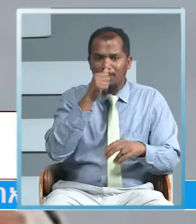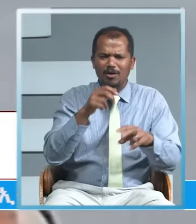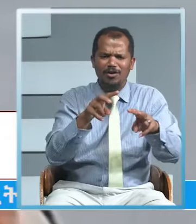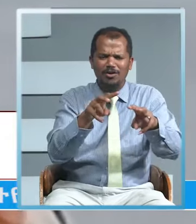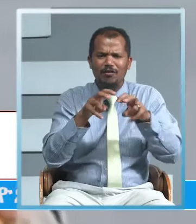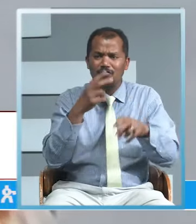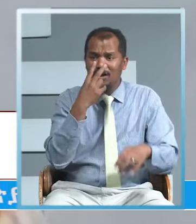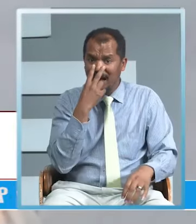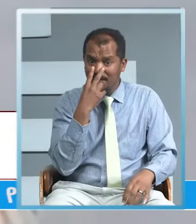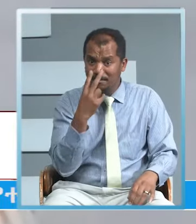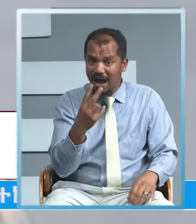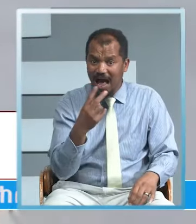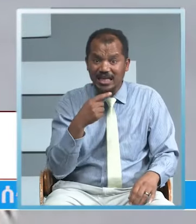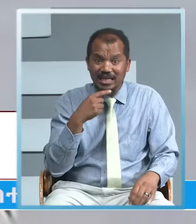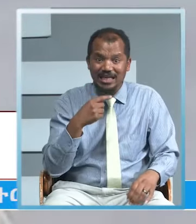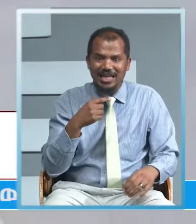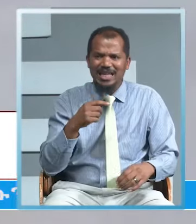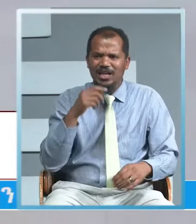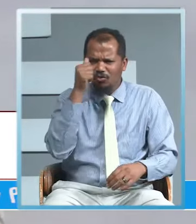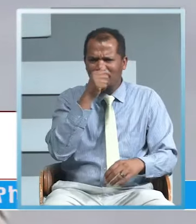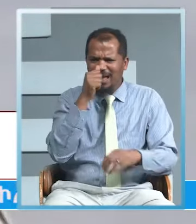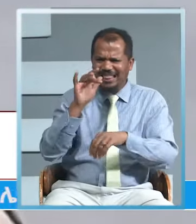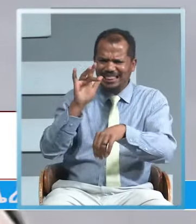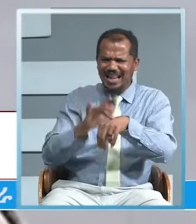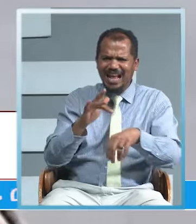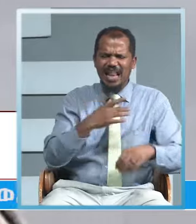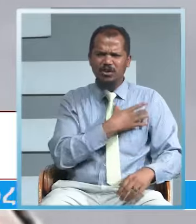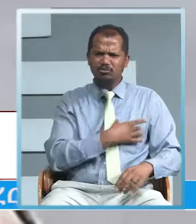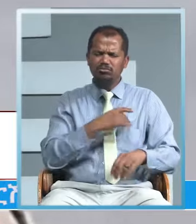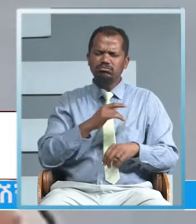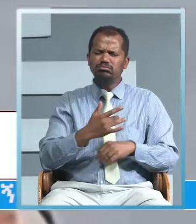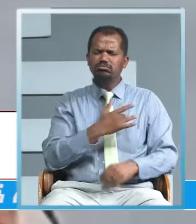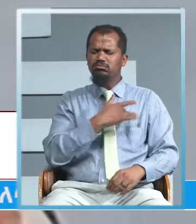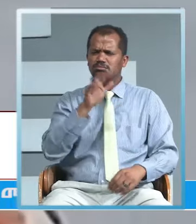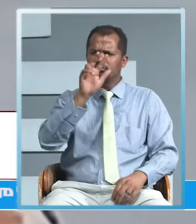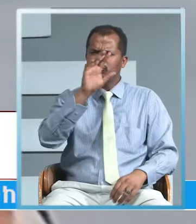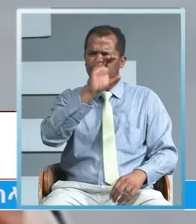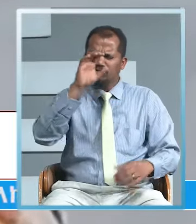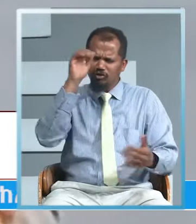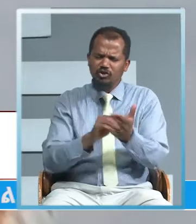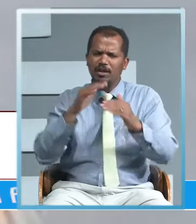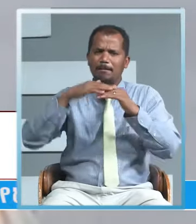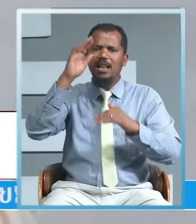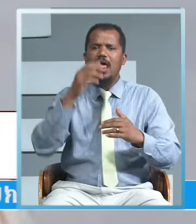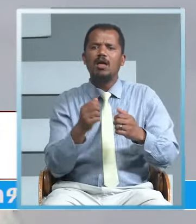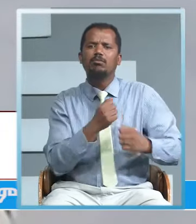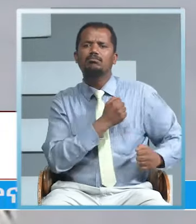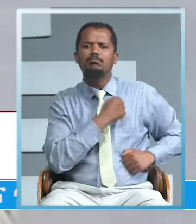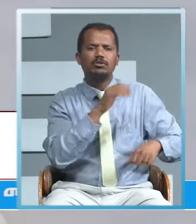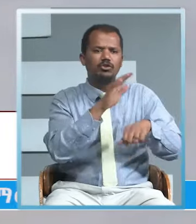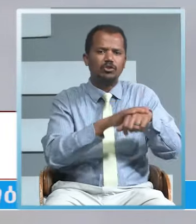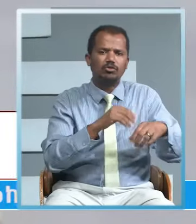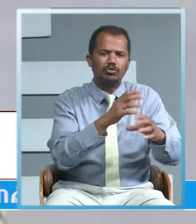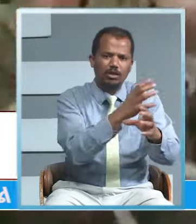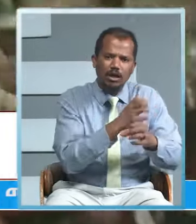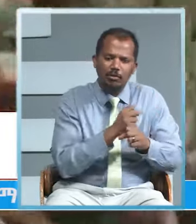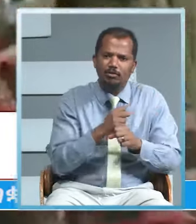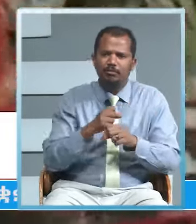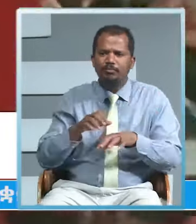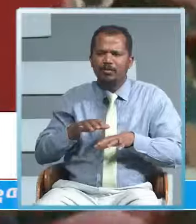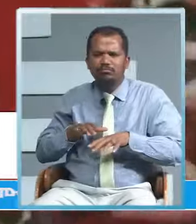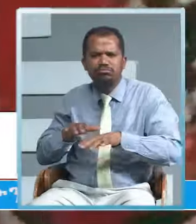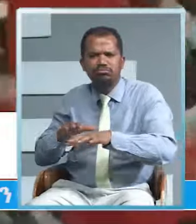ክፉ ከማይ ያለ በመደፈሯ ልቡ የተነካ ከ300,000 በላይ ወገን ጥሪውን ተቀብሎ